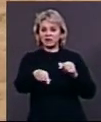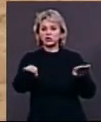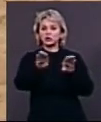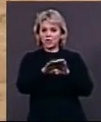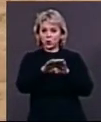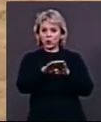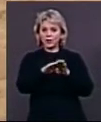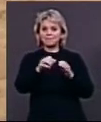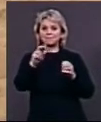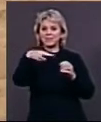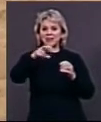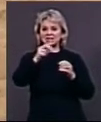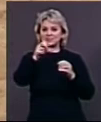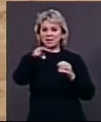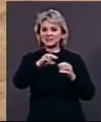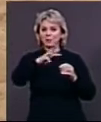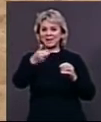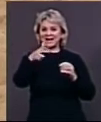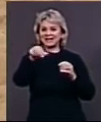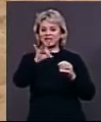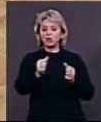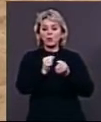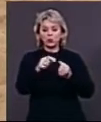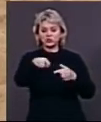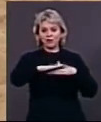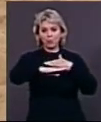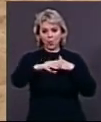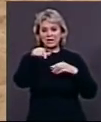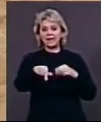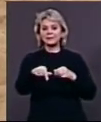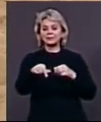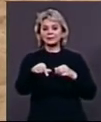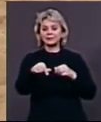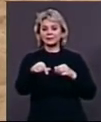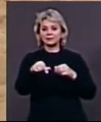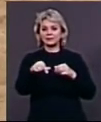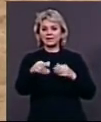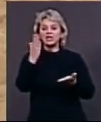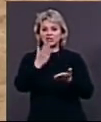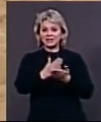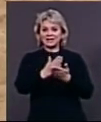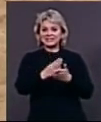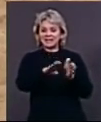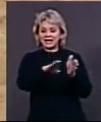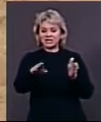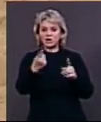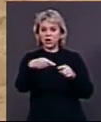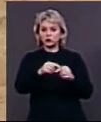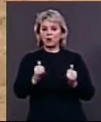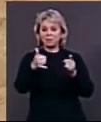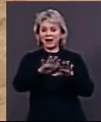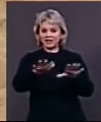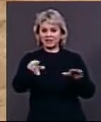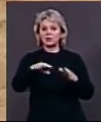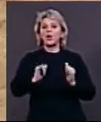вот пластмассы мегагрид, вот для прочности поля, вот. Есть сплинкера, которые будут поливать,